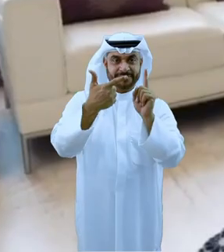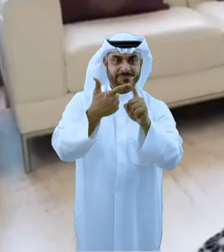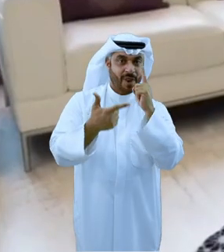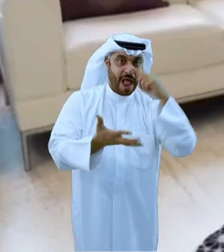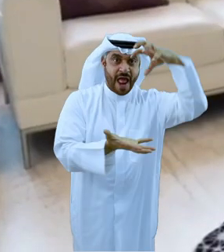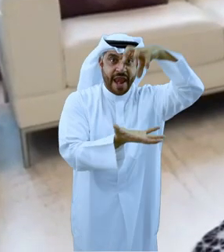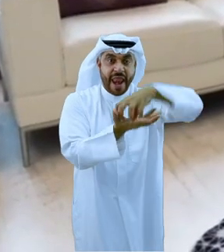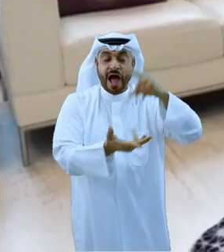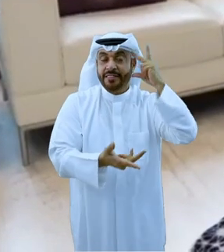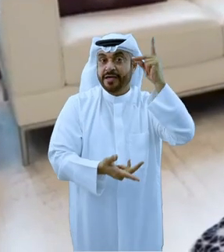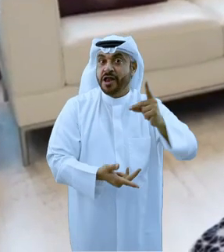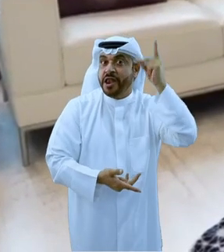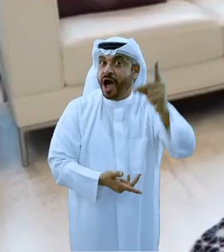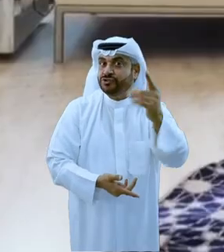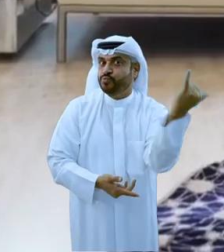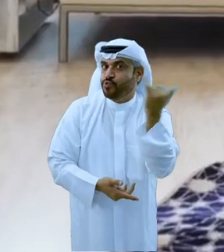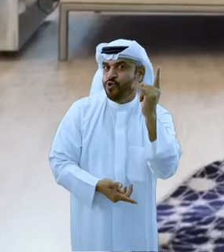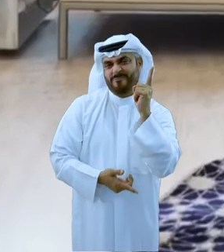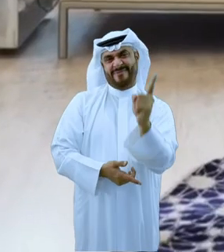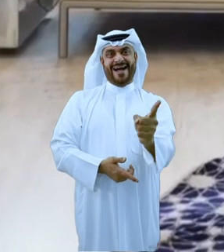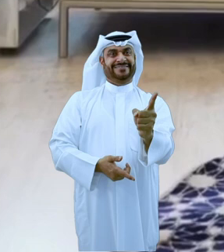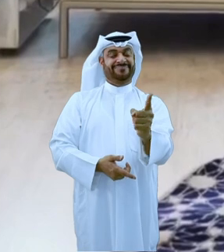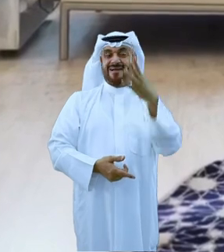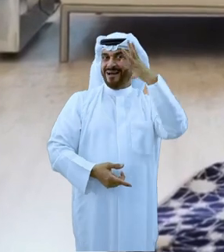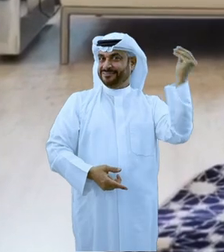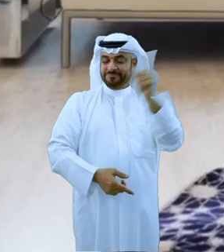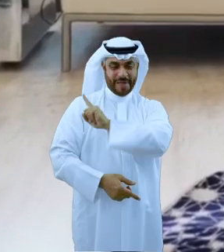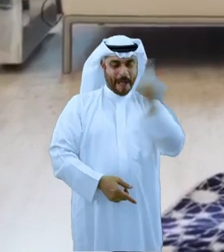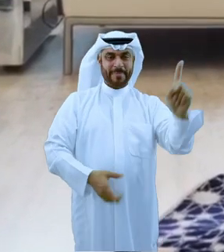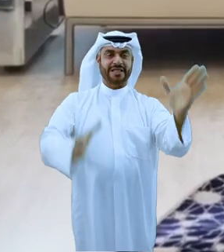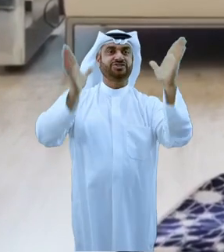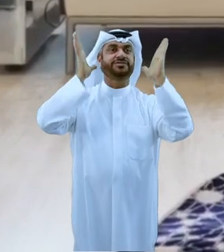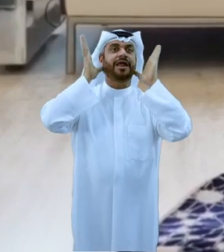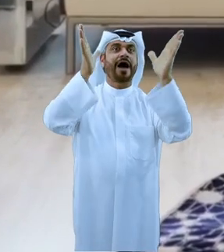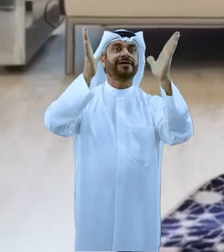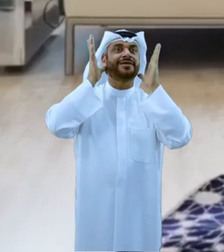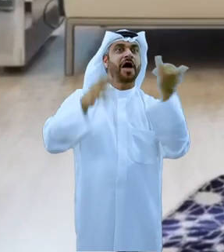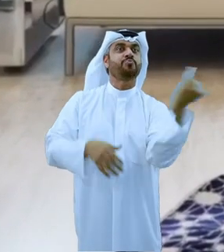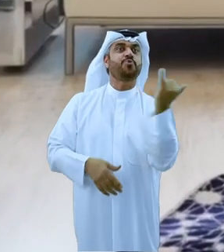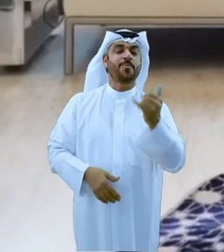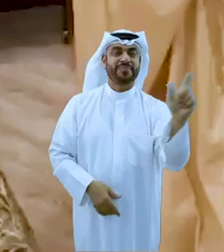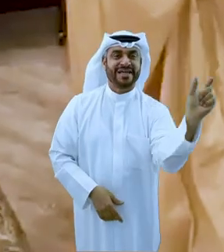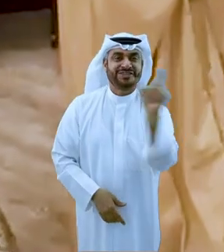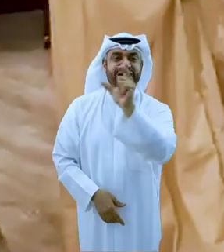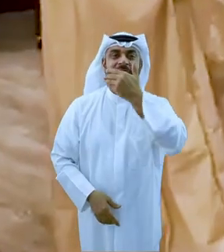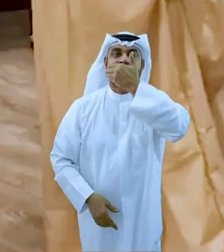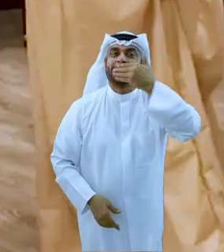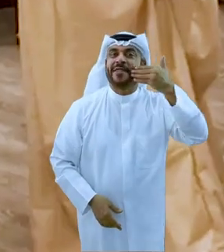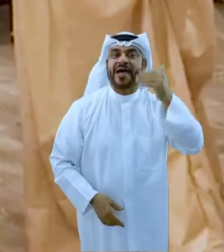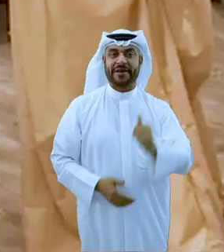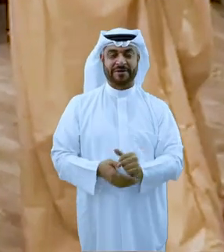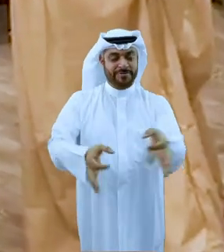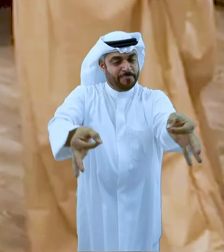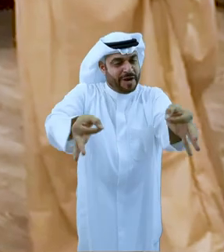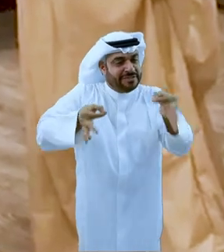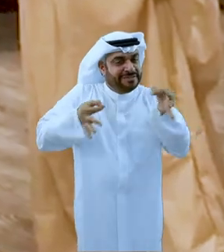ما ننسى دور النادي وحرصه على ممارسة الأشخاص ذوي الإعاقة للشعائر الدينية خلال شهر رمضان